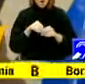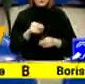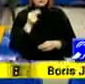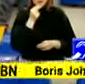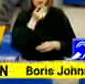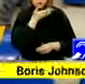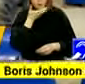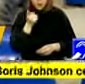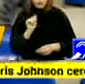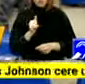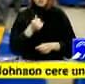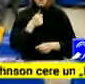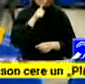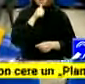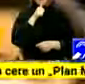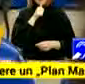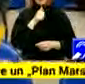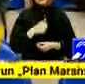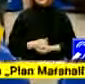calde și apă.